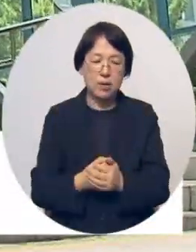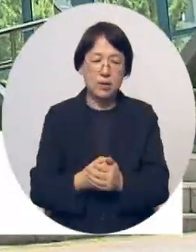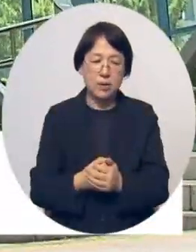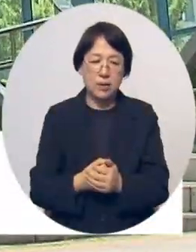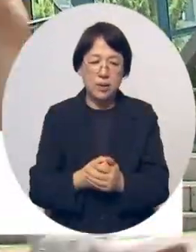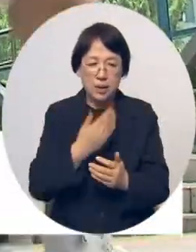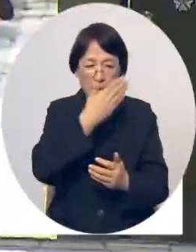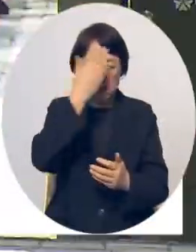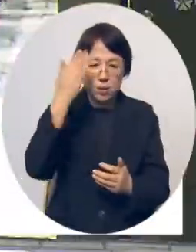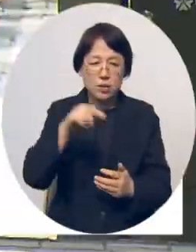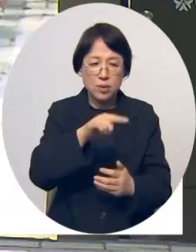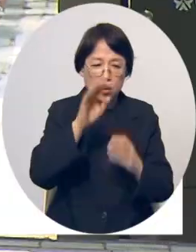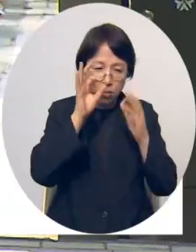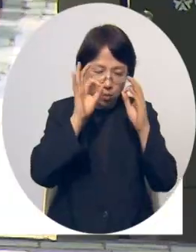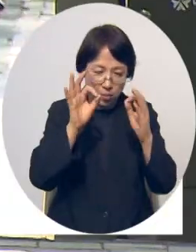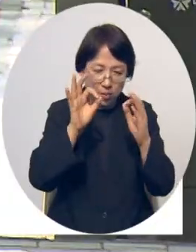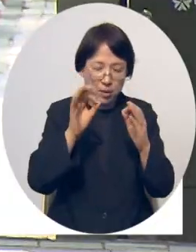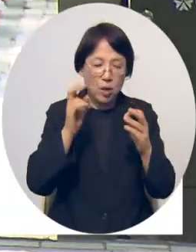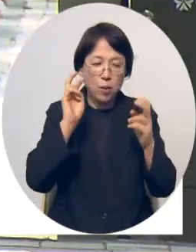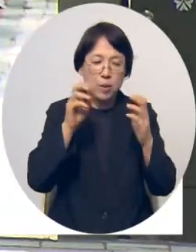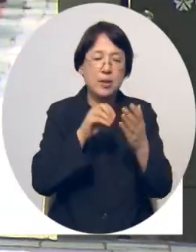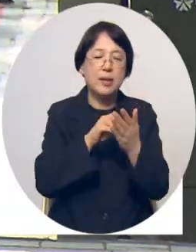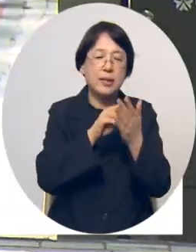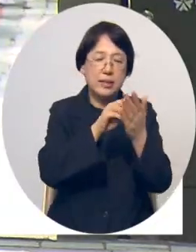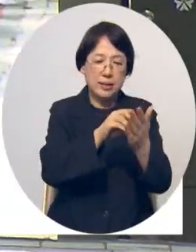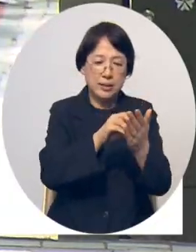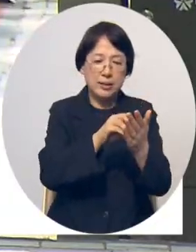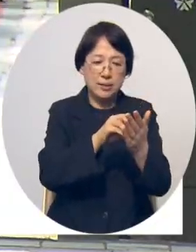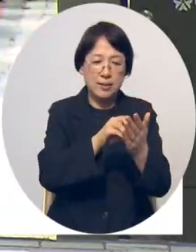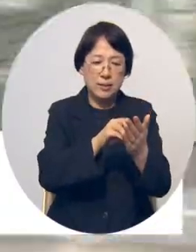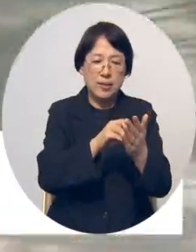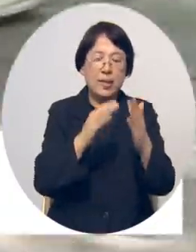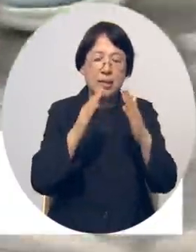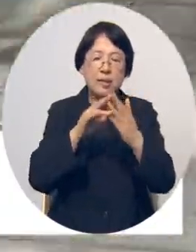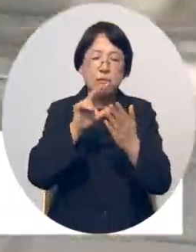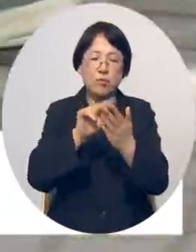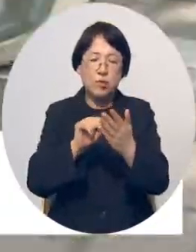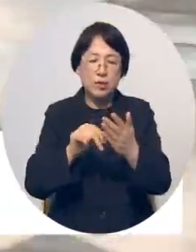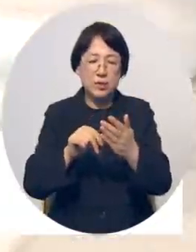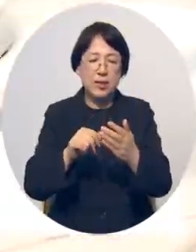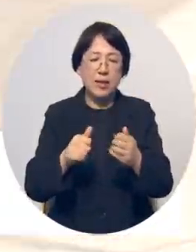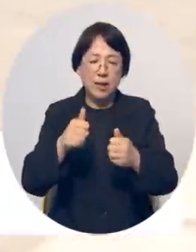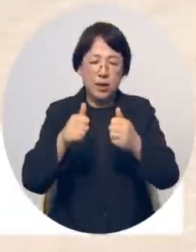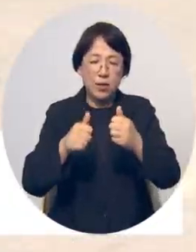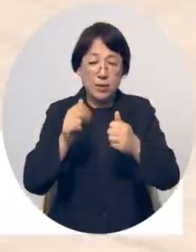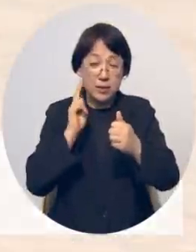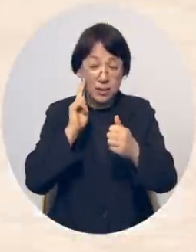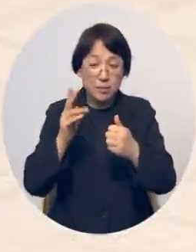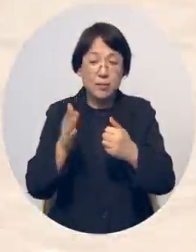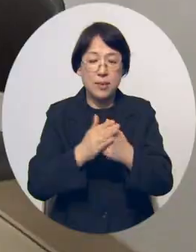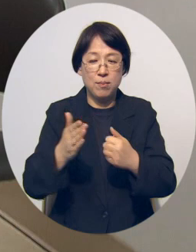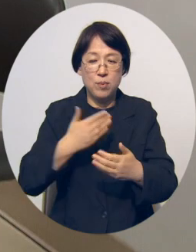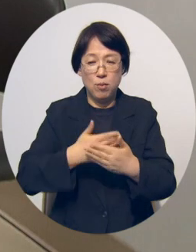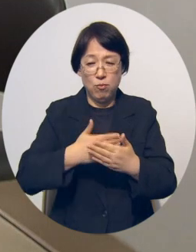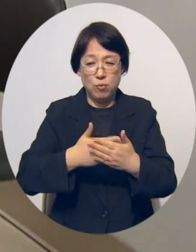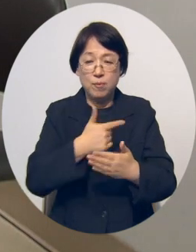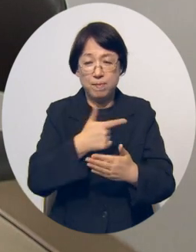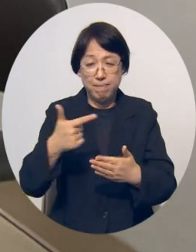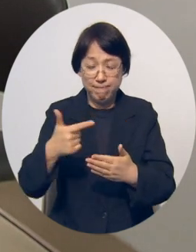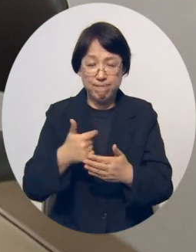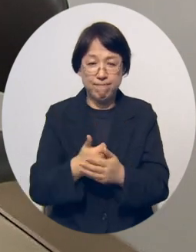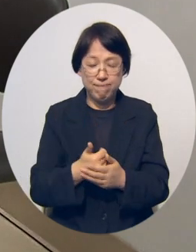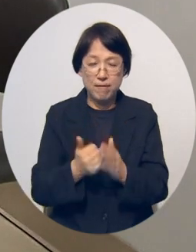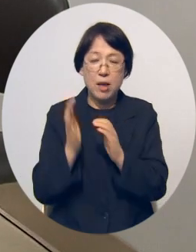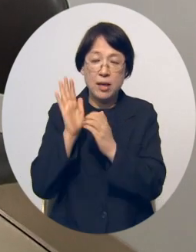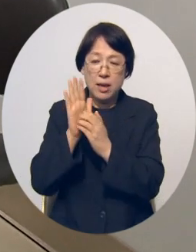입시부터 취업 그리고 주거 문제까지 경쟁이 시열다 보니까 좀 불안감을 많이 느끼게 되는 거 같아요 정신질환